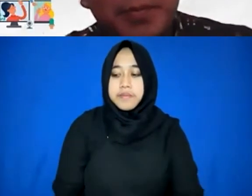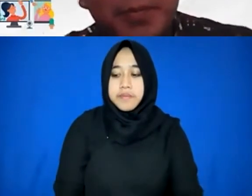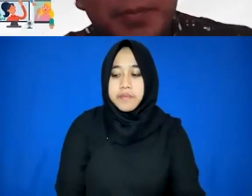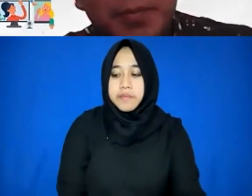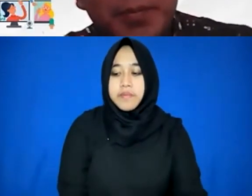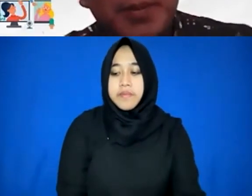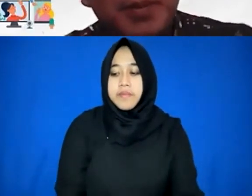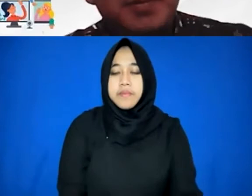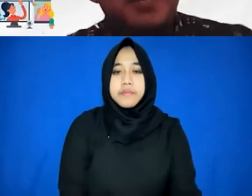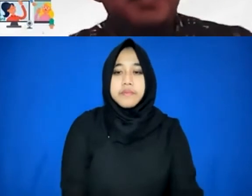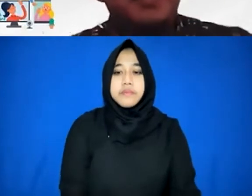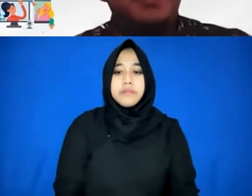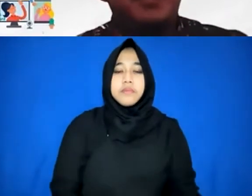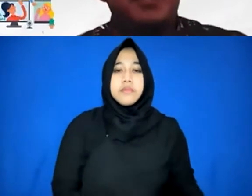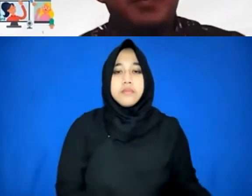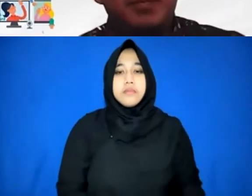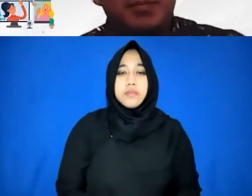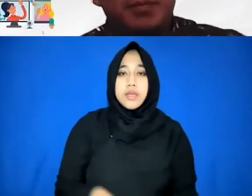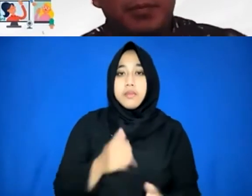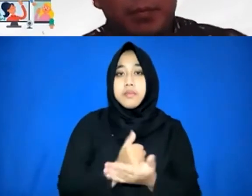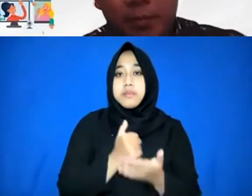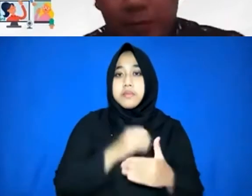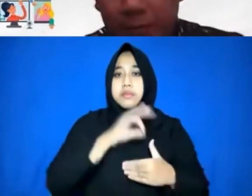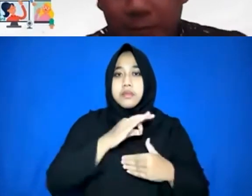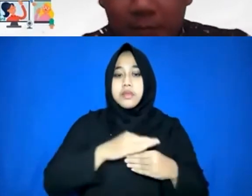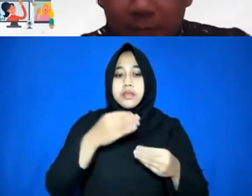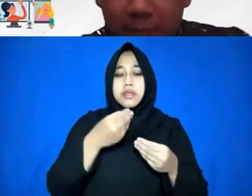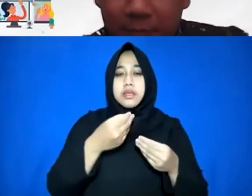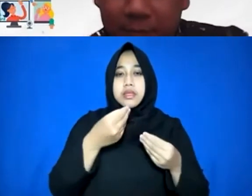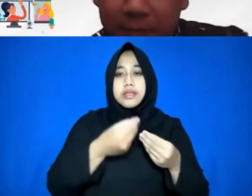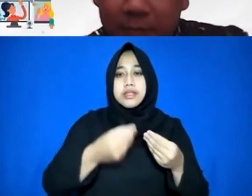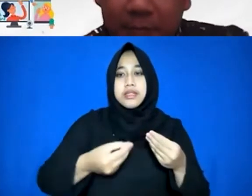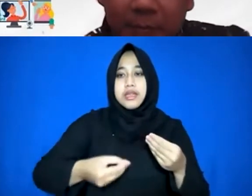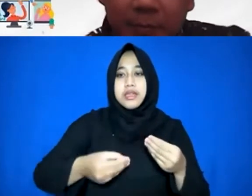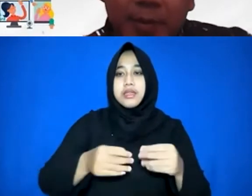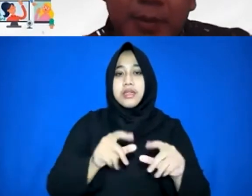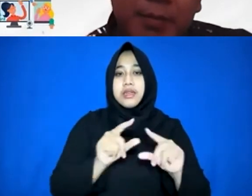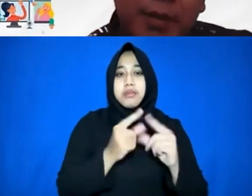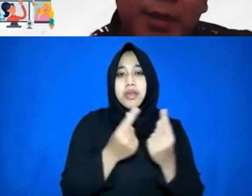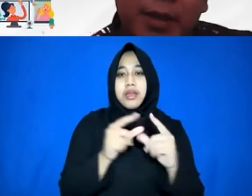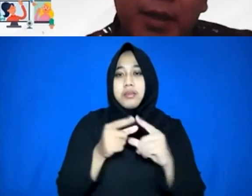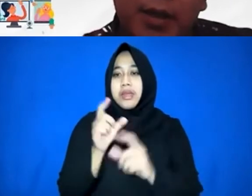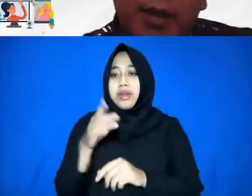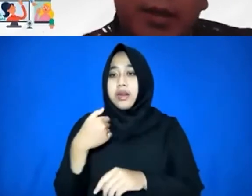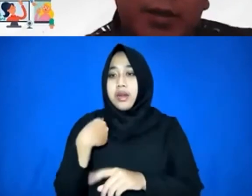luar biasa sekali Bu Gilang, berarti memanfaatkan juga ya jejaring-jejaring yang ada gitu. Pak Zainal, ada tambahan yang lain?